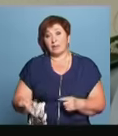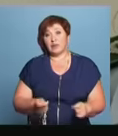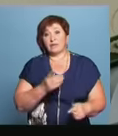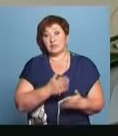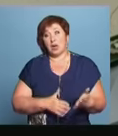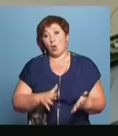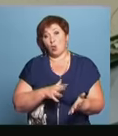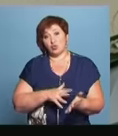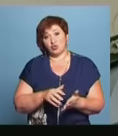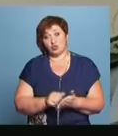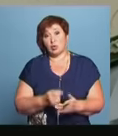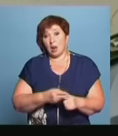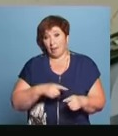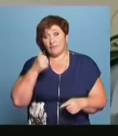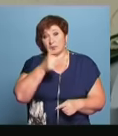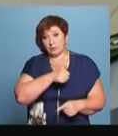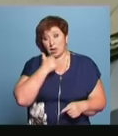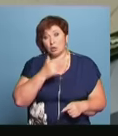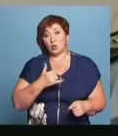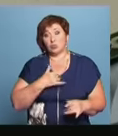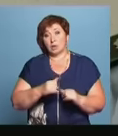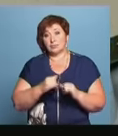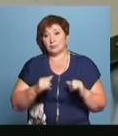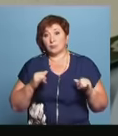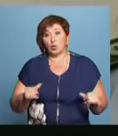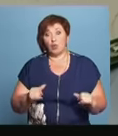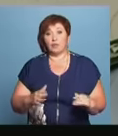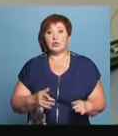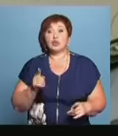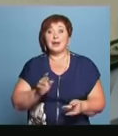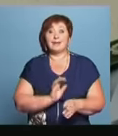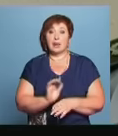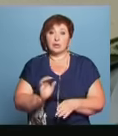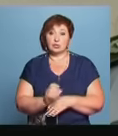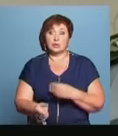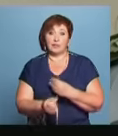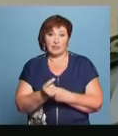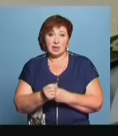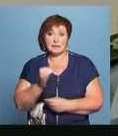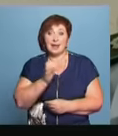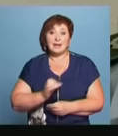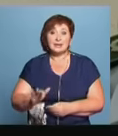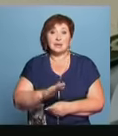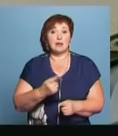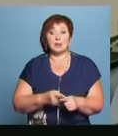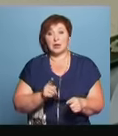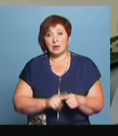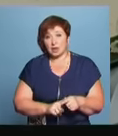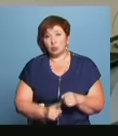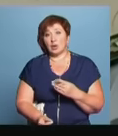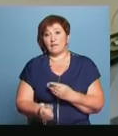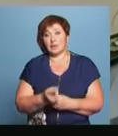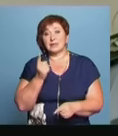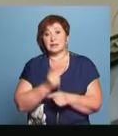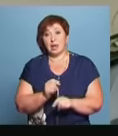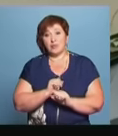да, то в этом году у нас пополнился и перечень продукции, которая выявляется, и страны, которые выявлены, да,